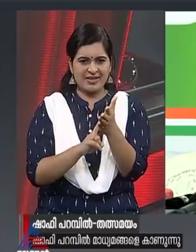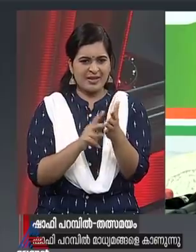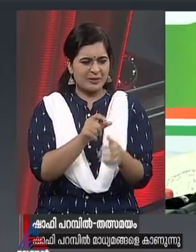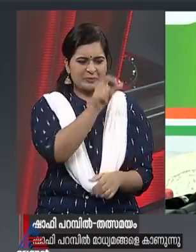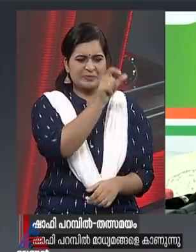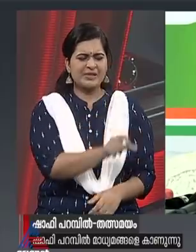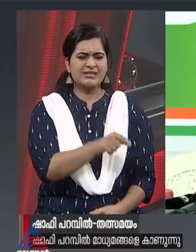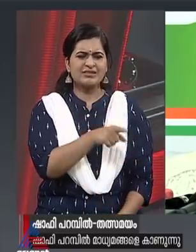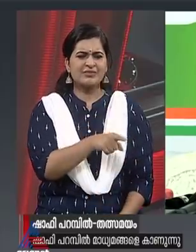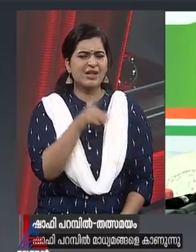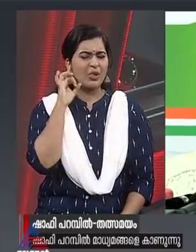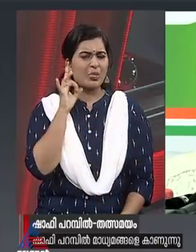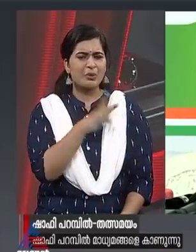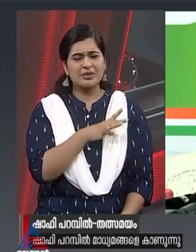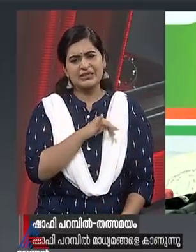വസ്തുത.